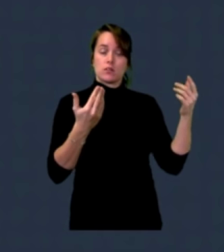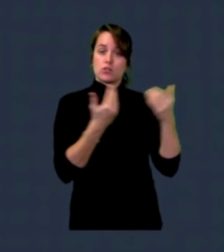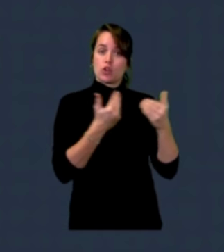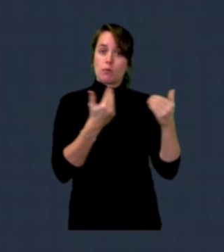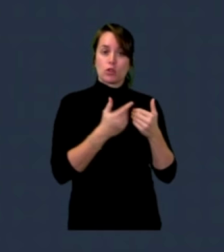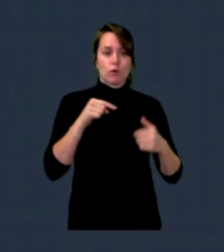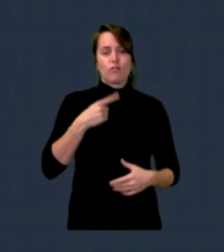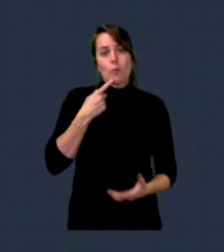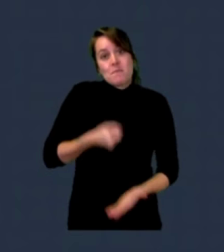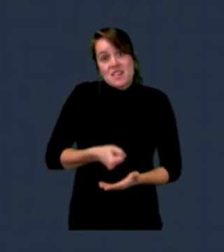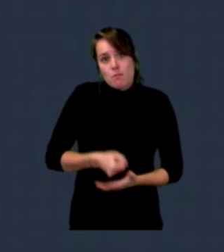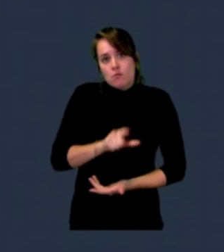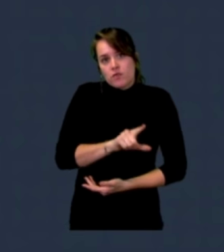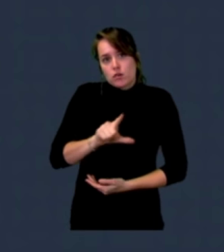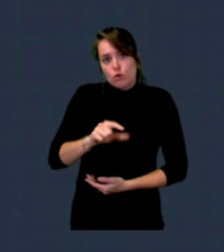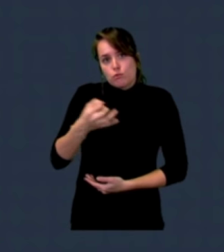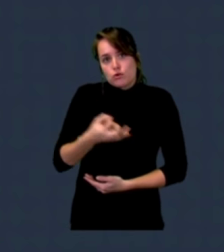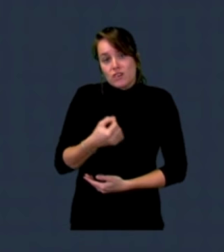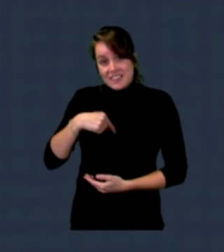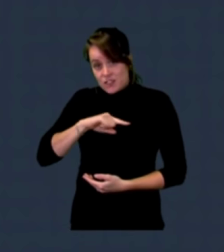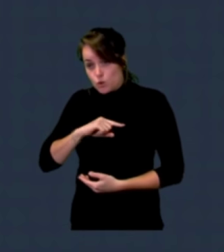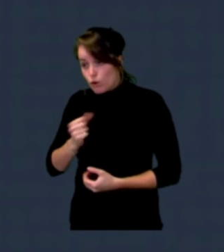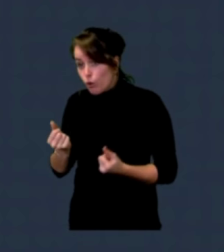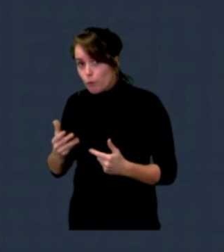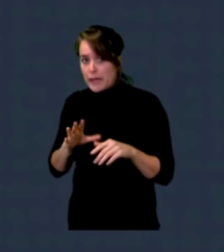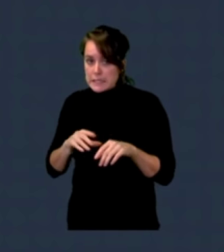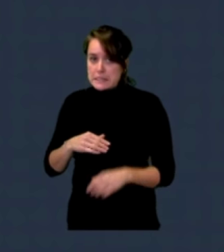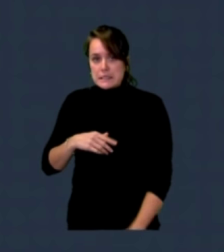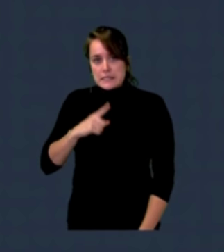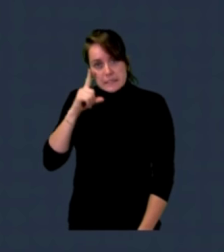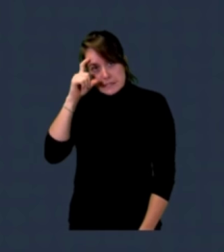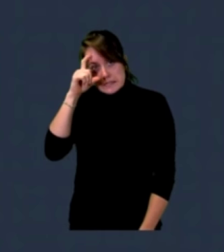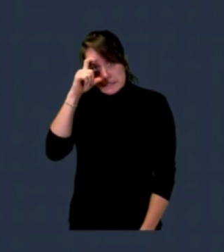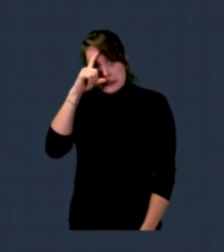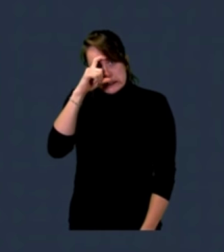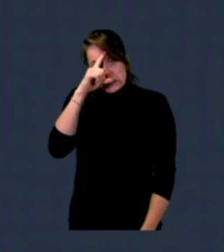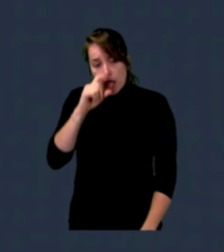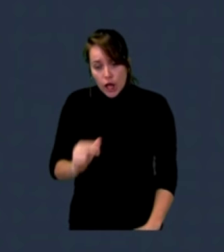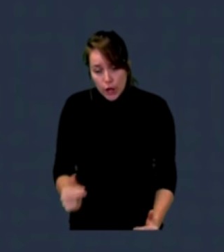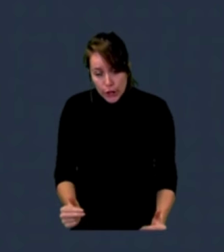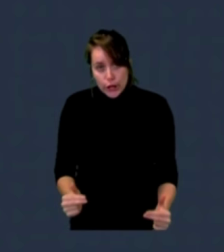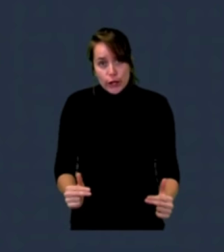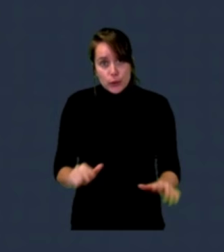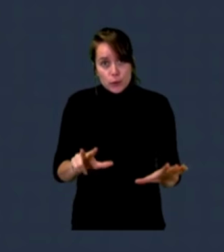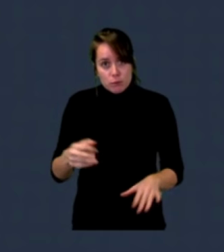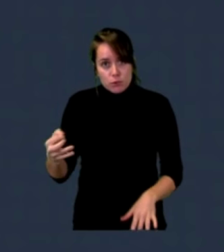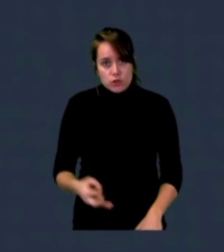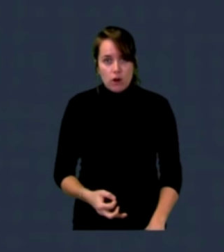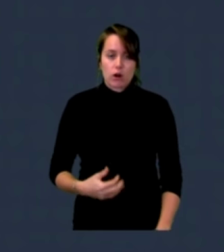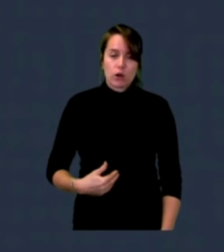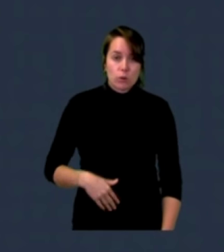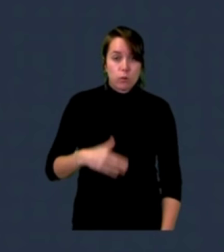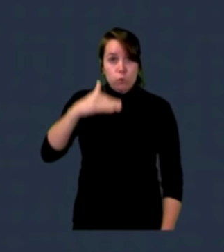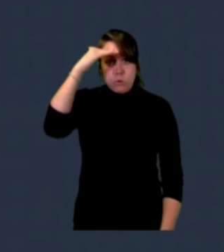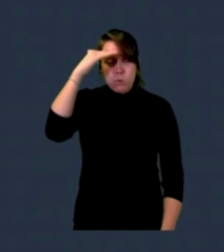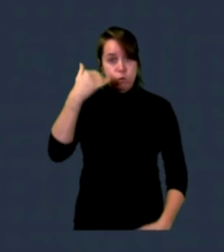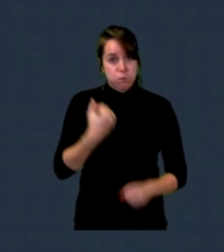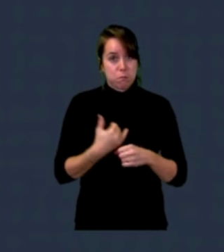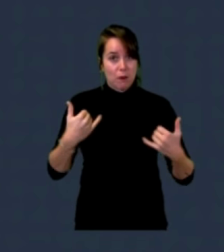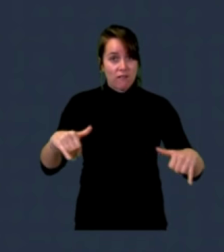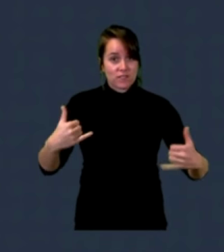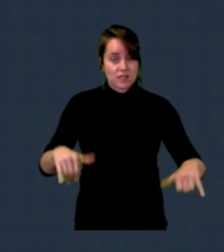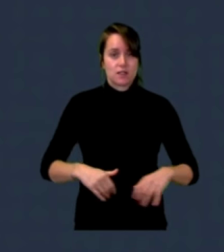moins 22%, et que nous sommes péniblement à 8. Donc voilà, moi la réponse ne me convenait pas, ne convenait